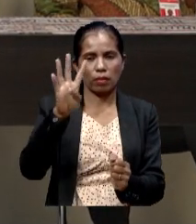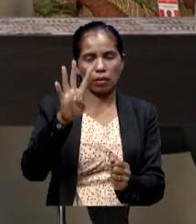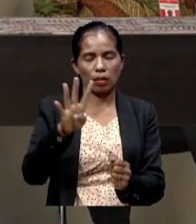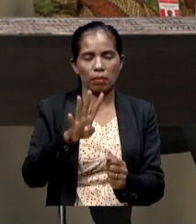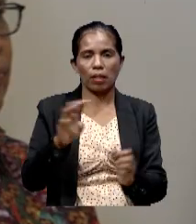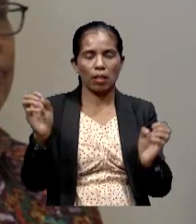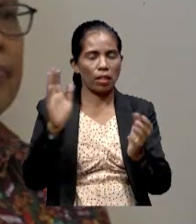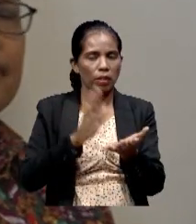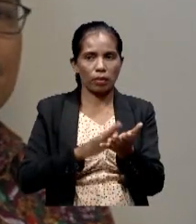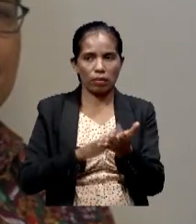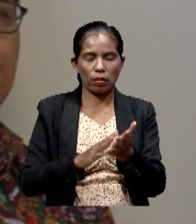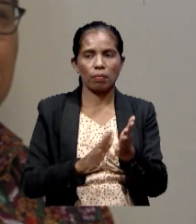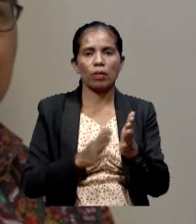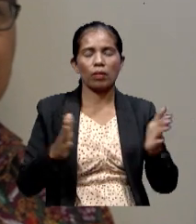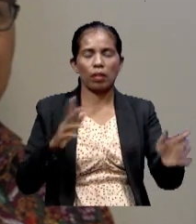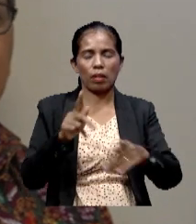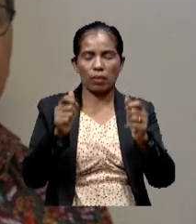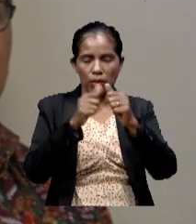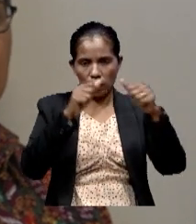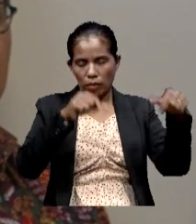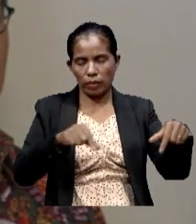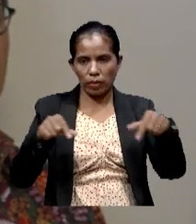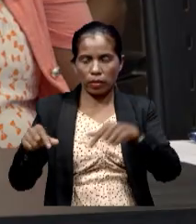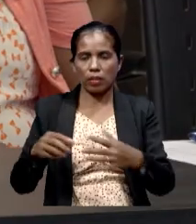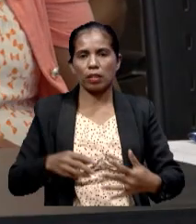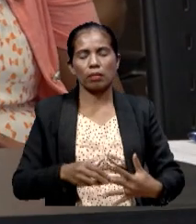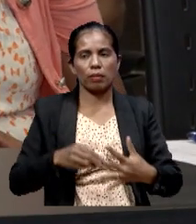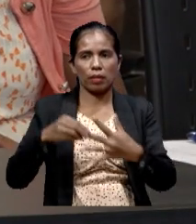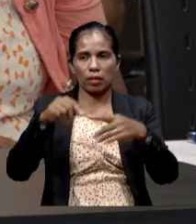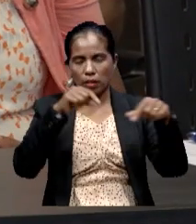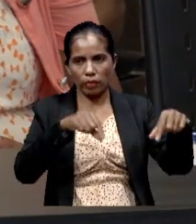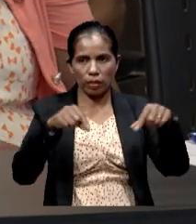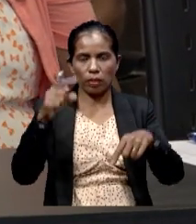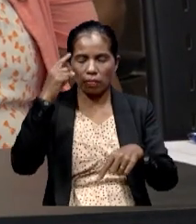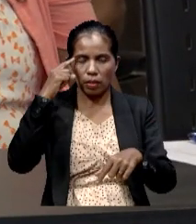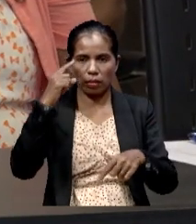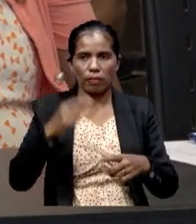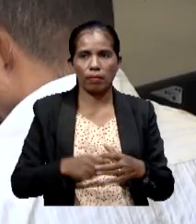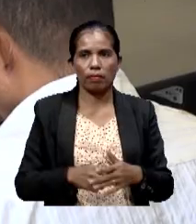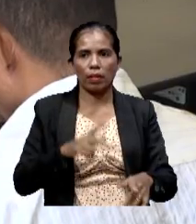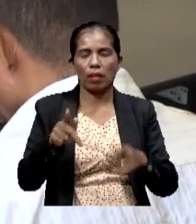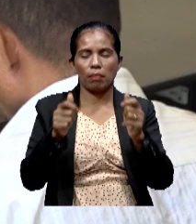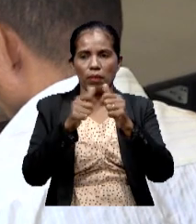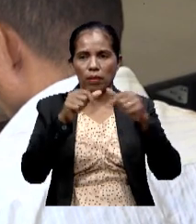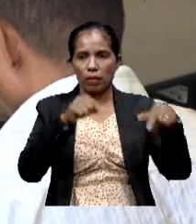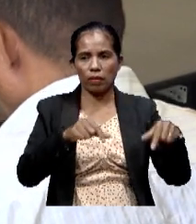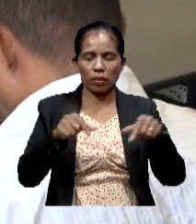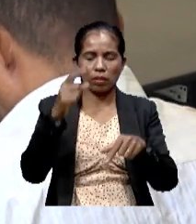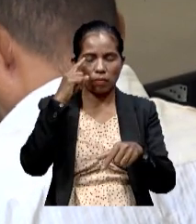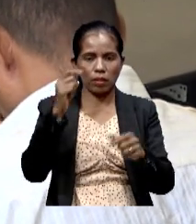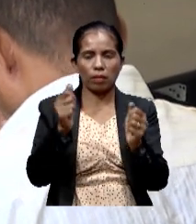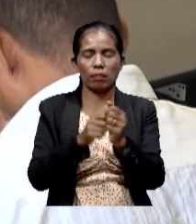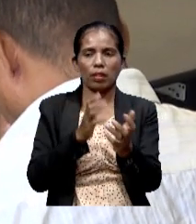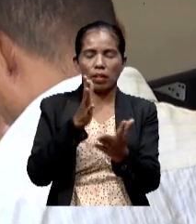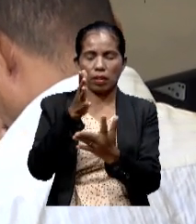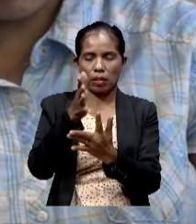ne bot liu me husi ema ho deficiensia li liu deficiensia matang. Total ema ho deficiensia matang nebe acesso